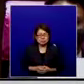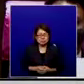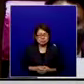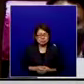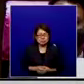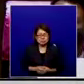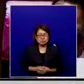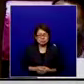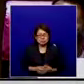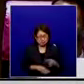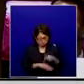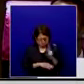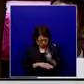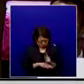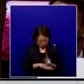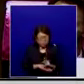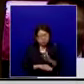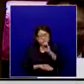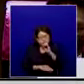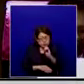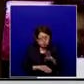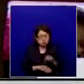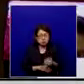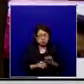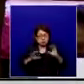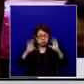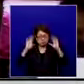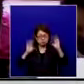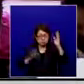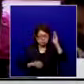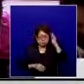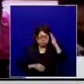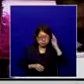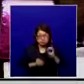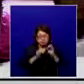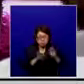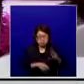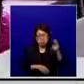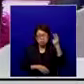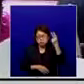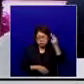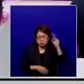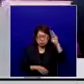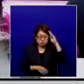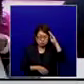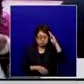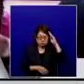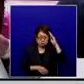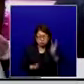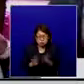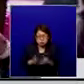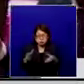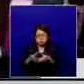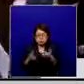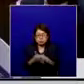กราบเรียนท่านประธานผ่านไปถึงรัฐบาลผ่านถึงนายกรัฐมนตรีแล้วก็ทีมเศรษฐกิ